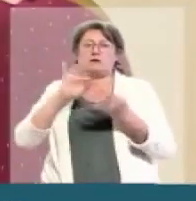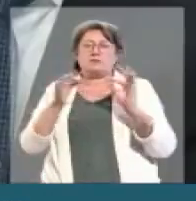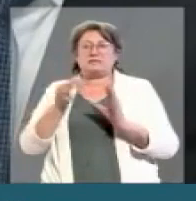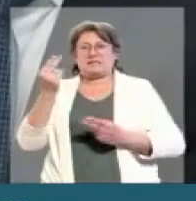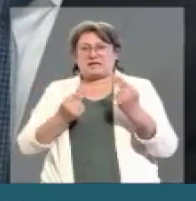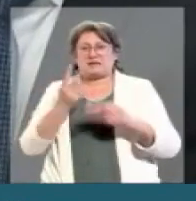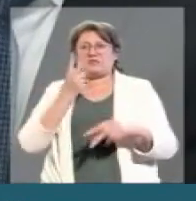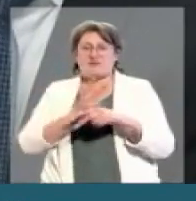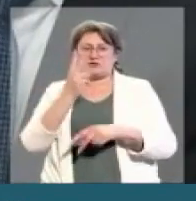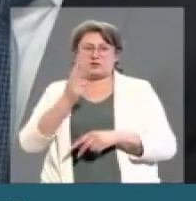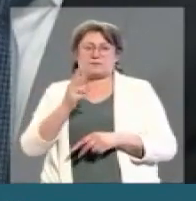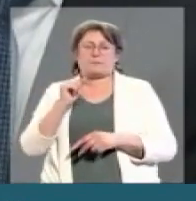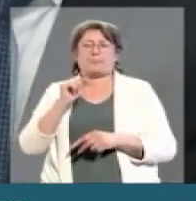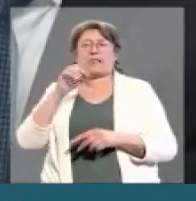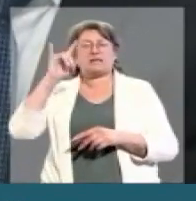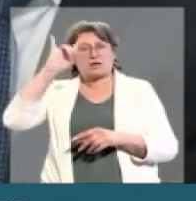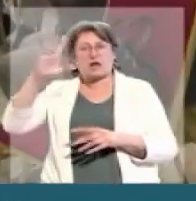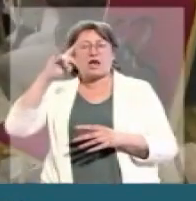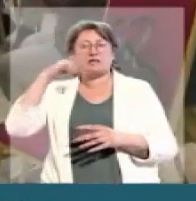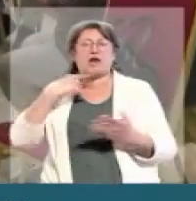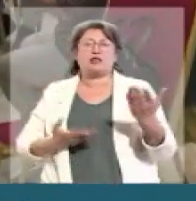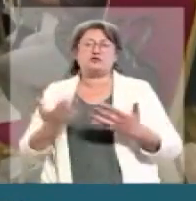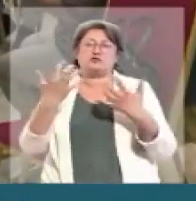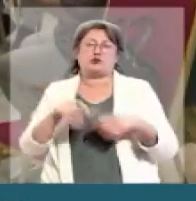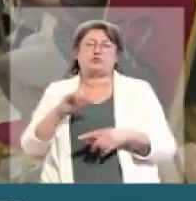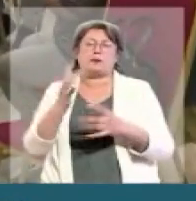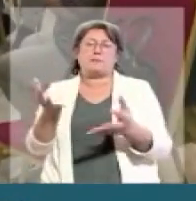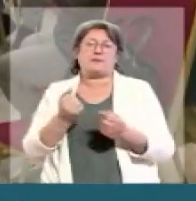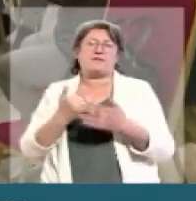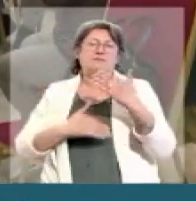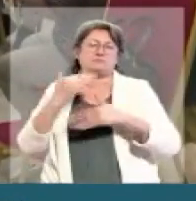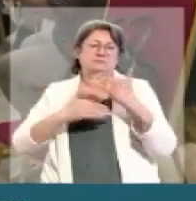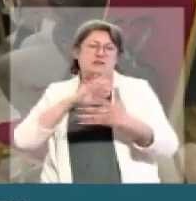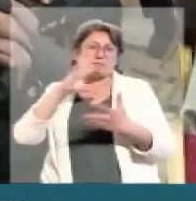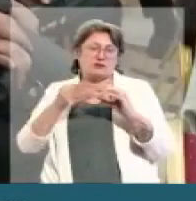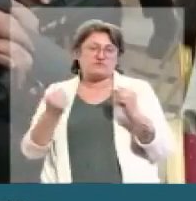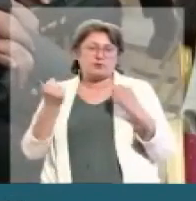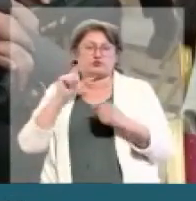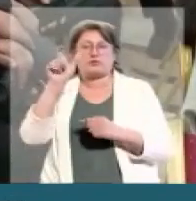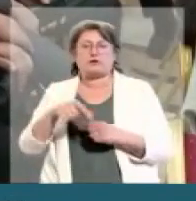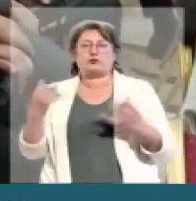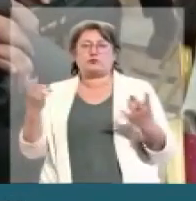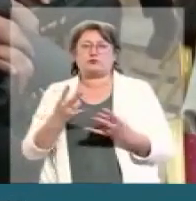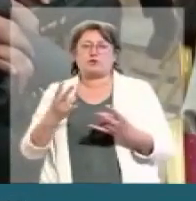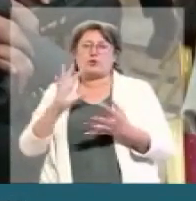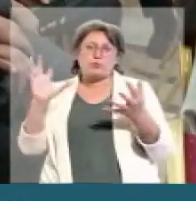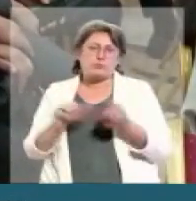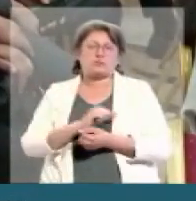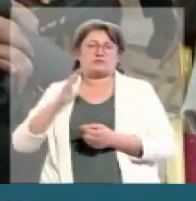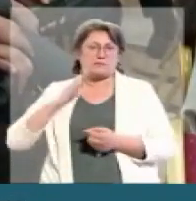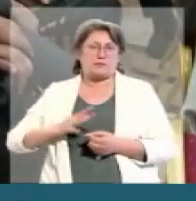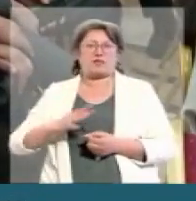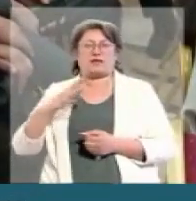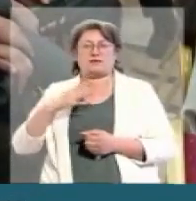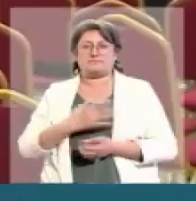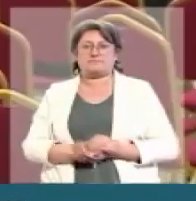Олимпийских играх 2. Знаменитый казахстанский лыжник считает, чтобы достичь высоких результатов в спорте, человеку необходимо упорство, терпение